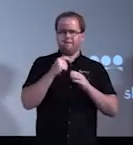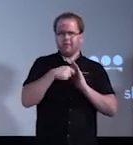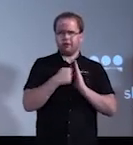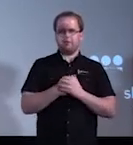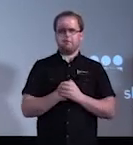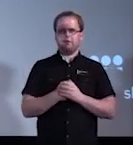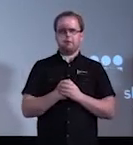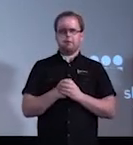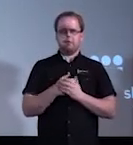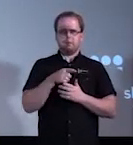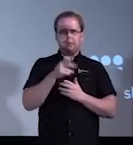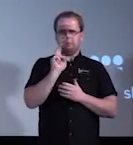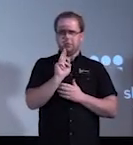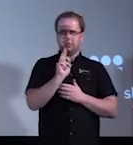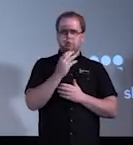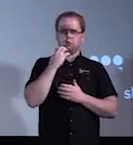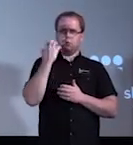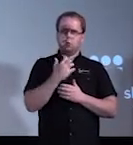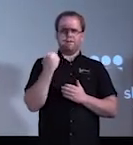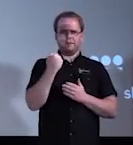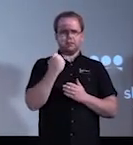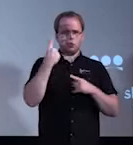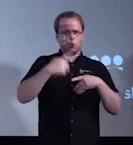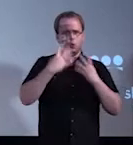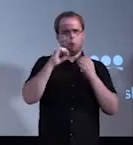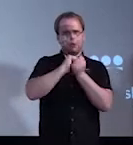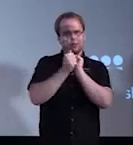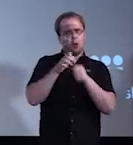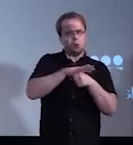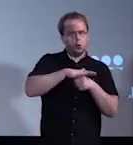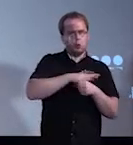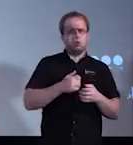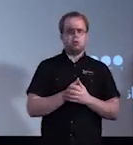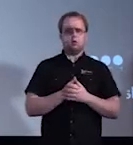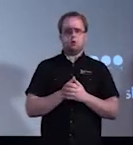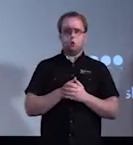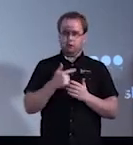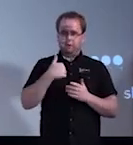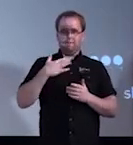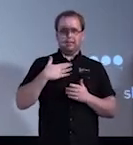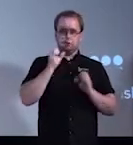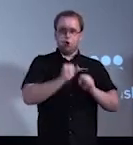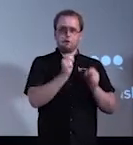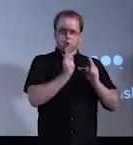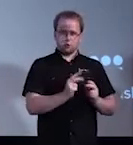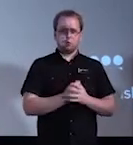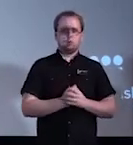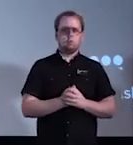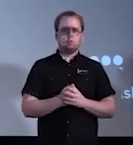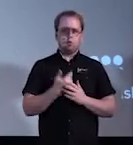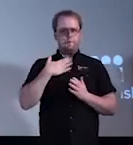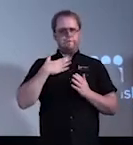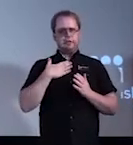ett värdefullt kulturpolitiskt område. Mm. Och det är den statusen jag också menar att filmen ska ha. Det är, jag vill ju att det ska